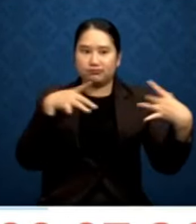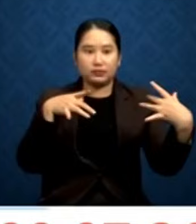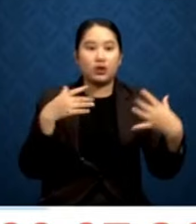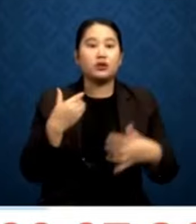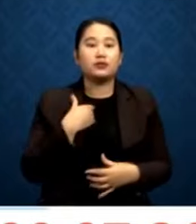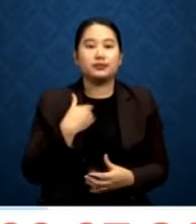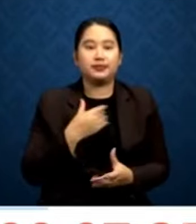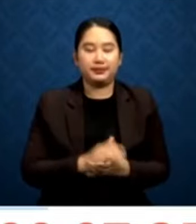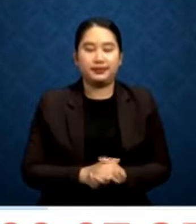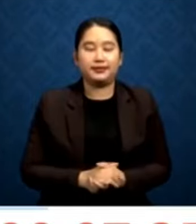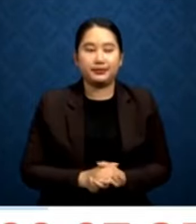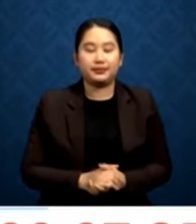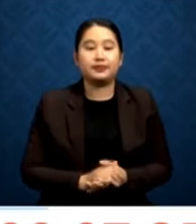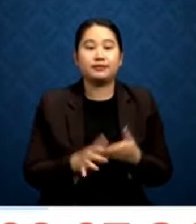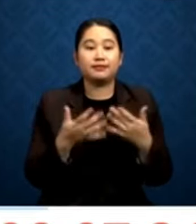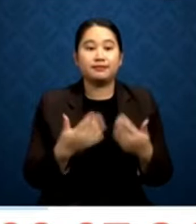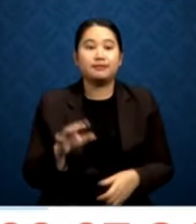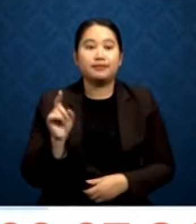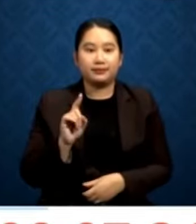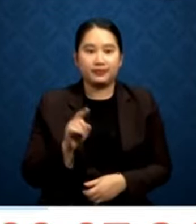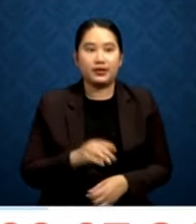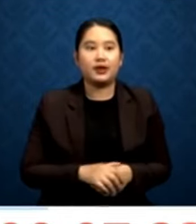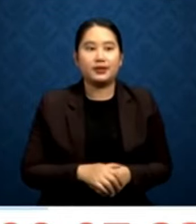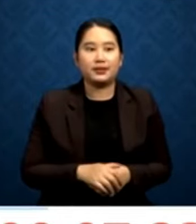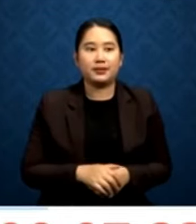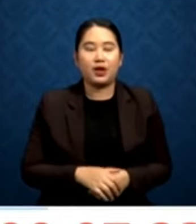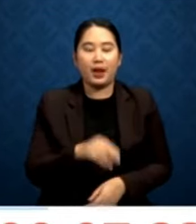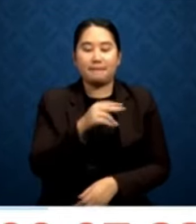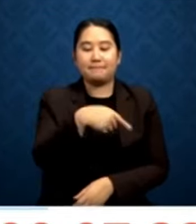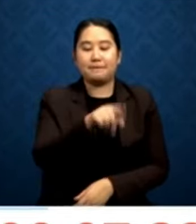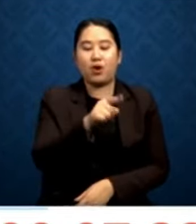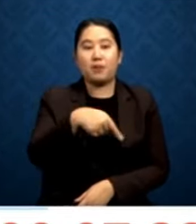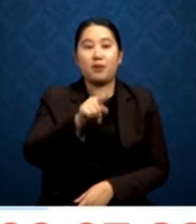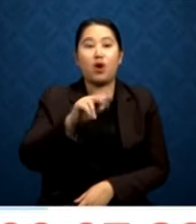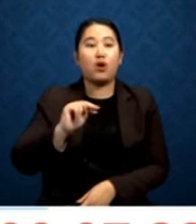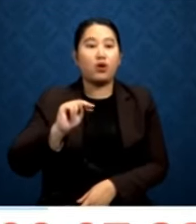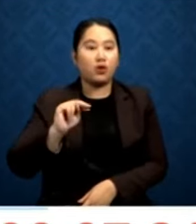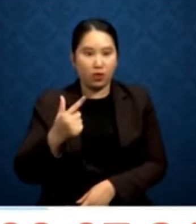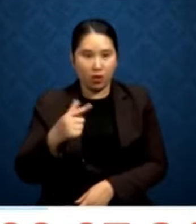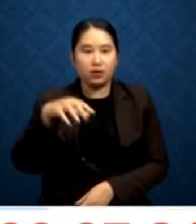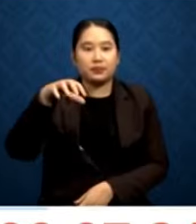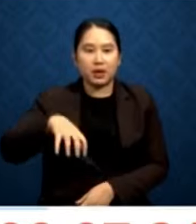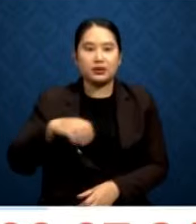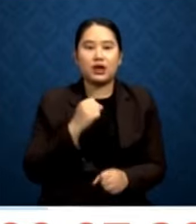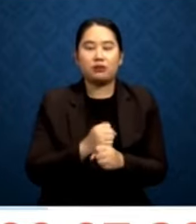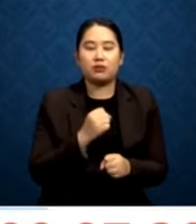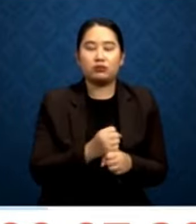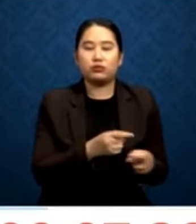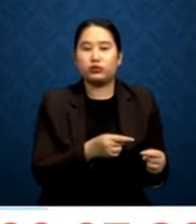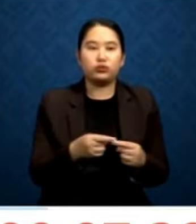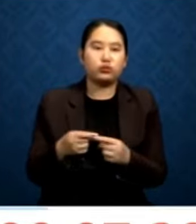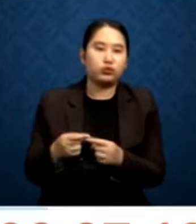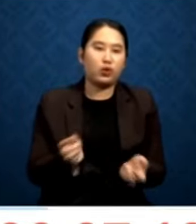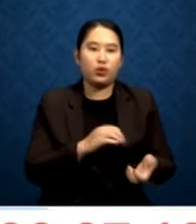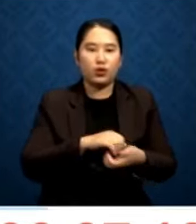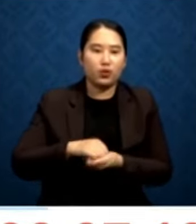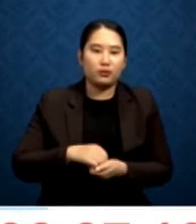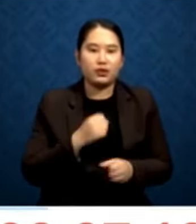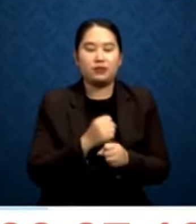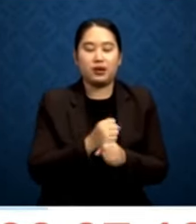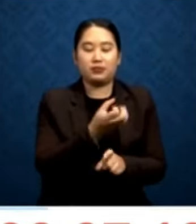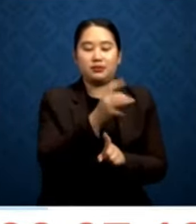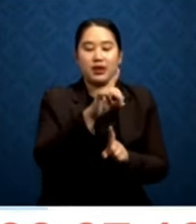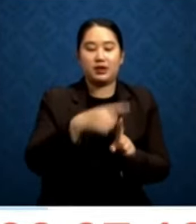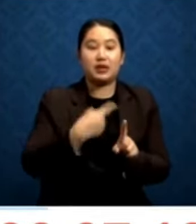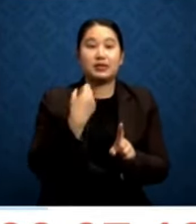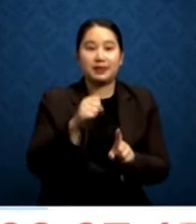์ที่ให้ไปและสำหงานประประง.เองก็ทำงานอย่ต่อเนื่องบรราฐกัน 18 ตราคมจาก